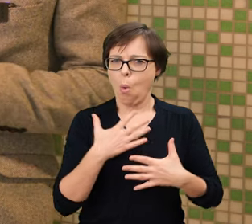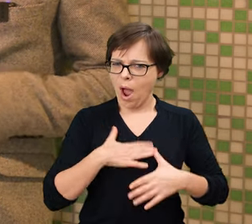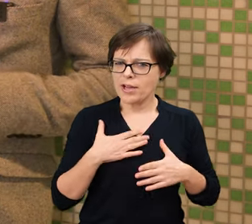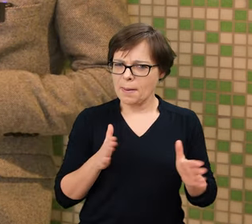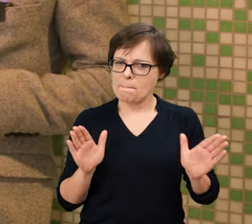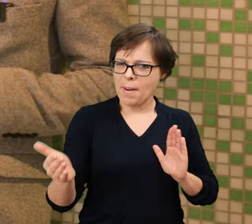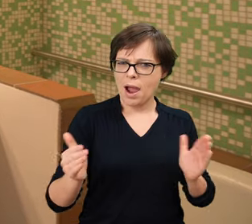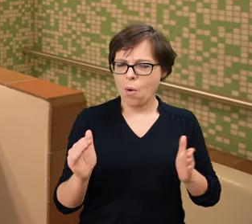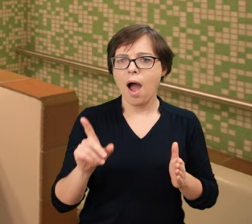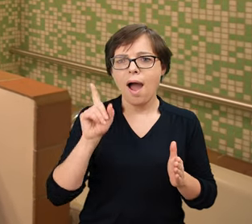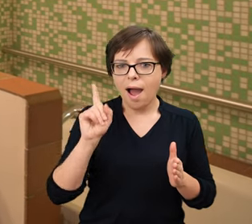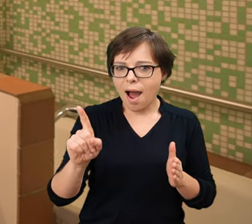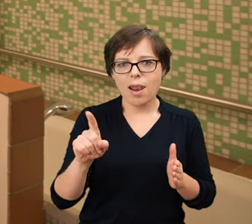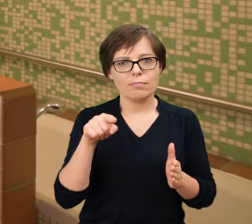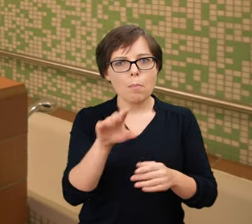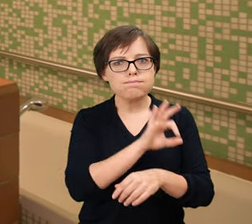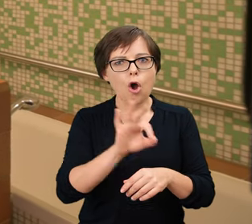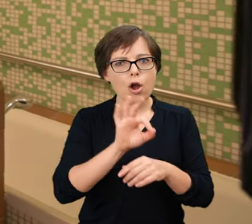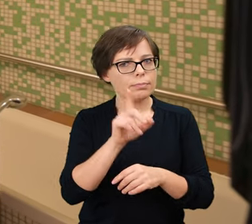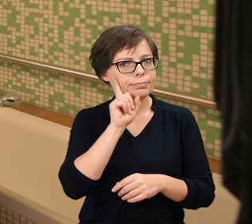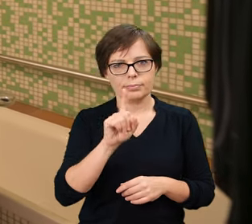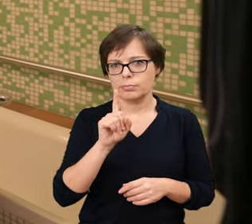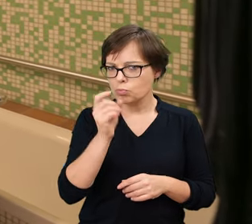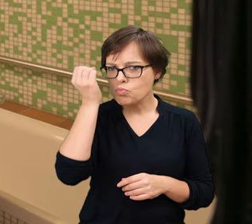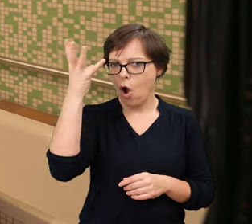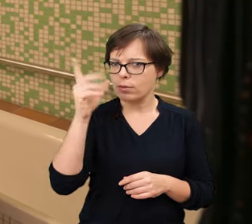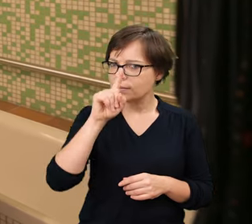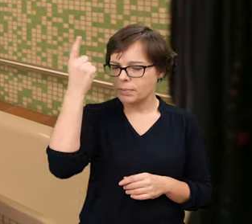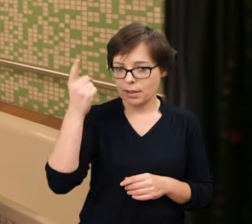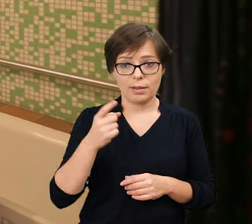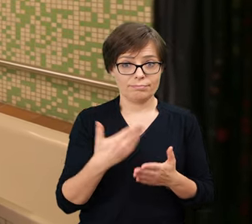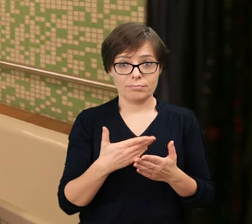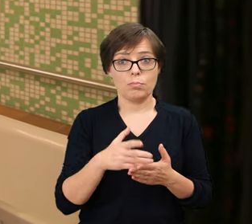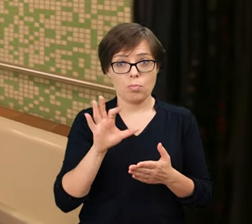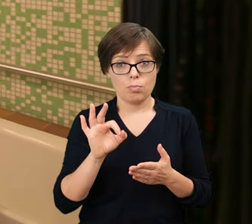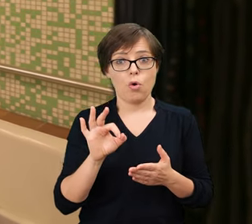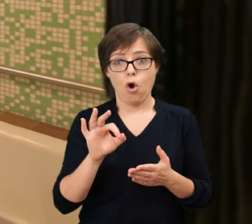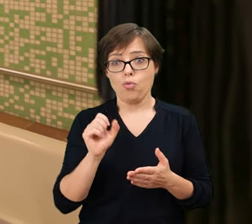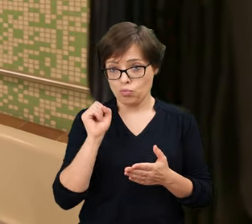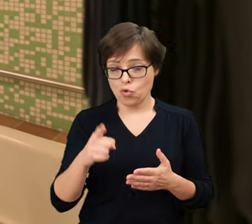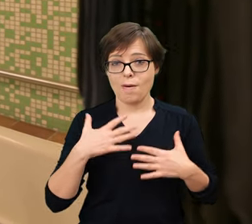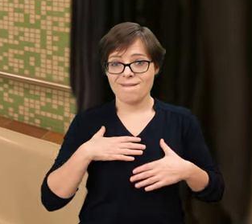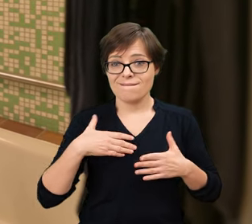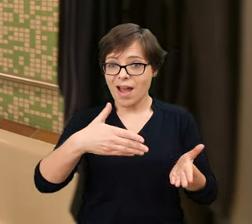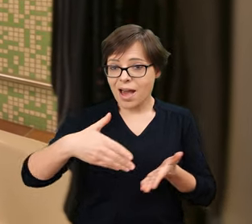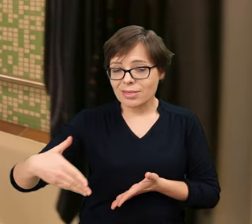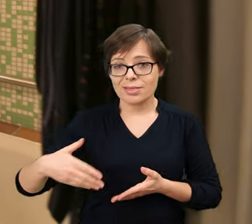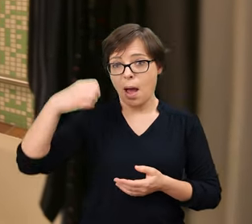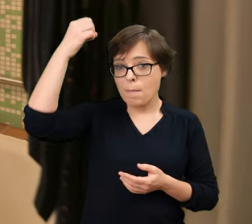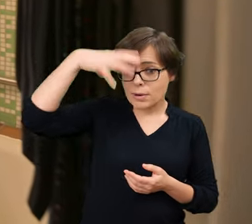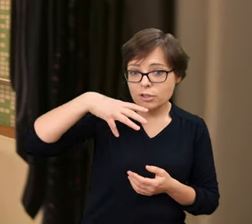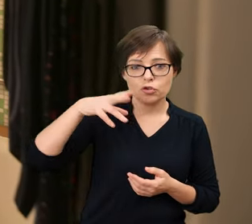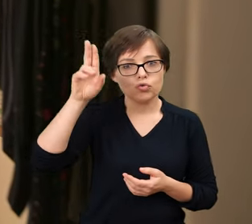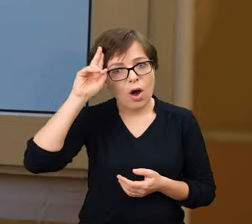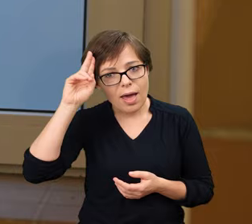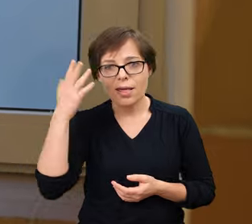łazienka została niezwykle mądrze zaprojektowana, bo mieści się tu i wanna, i prysznic, i toaleta, i jest